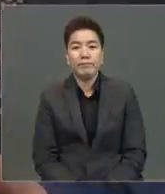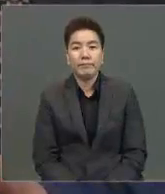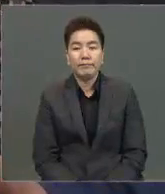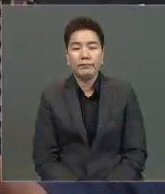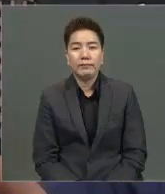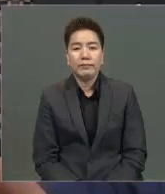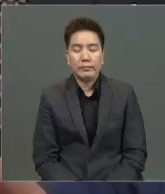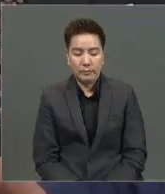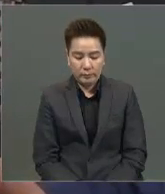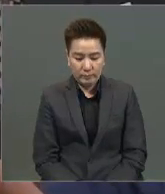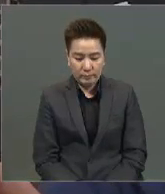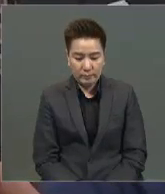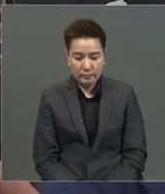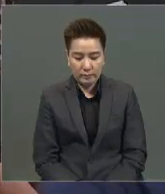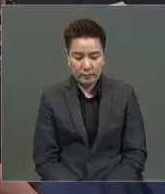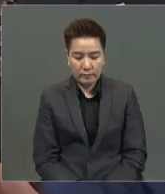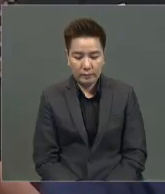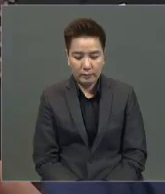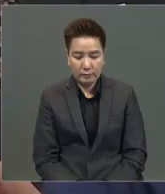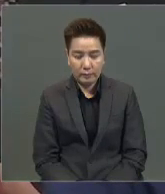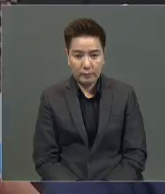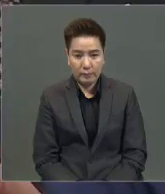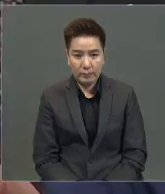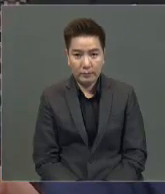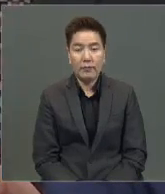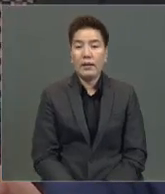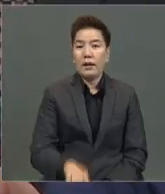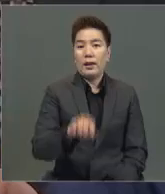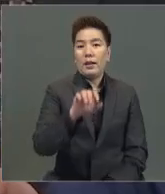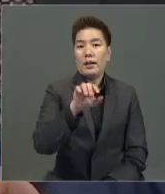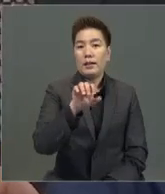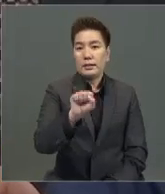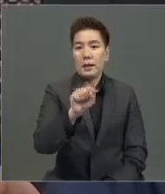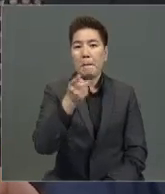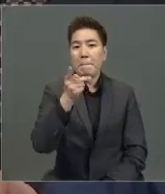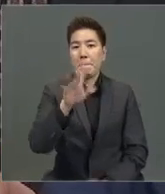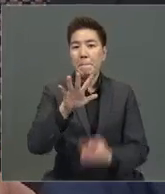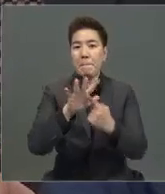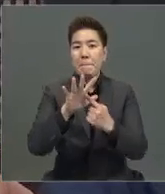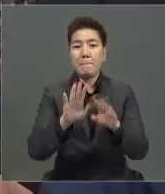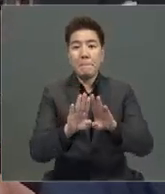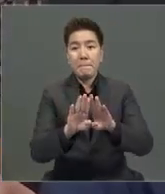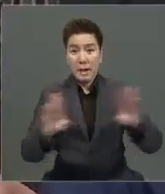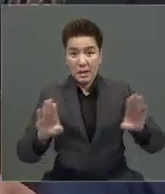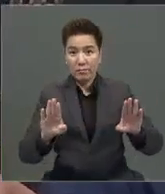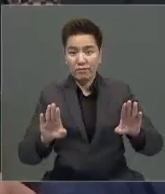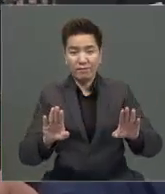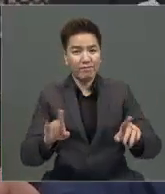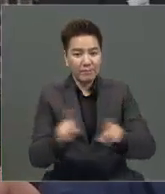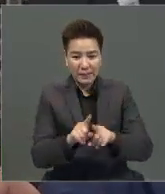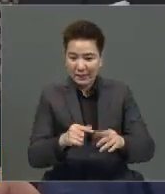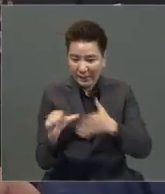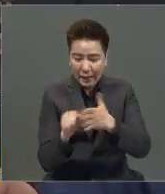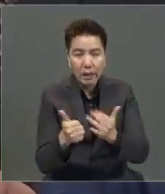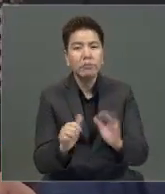มันไม่ใช่ว่าเป็นสภาเปิดปุ๊บแก้ปั๊บเลยมันไม่ใช่อย่างนั้นนะครับเพียงแต่ว่าเราอาจจะระดมความคิดความเห็น